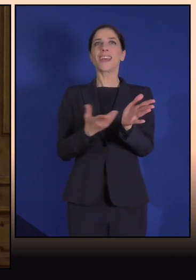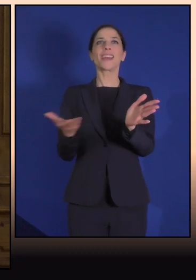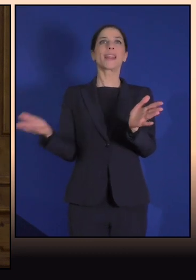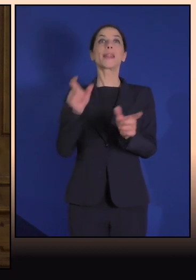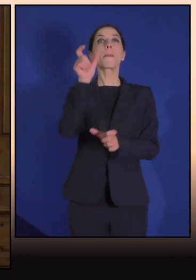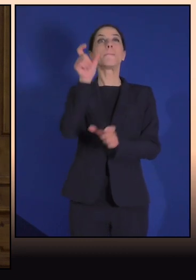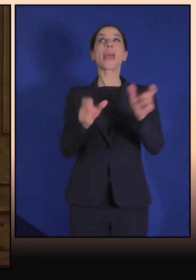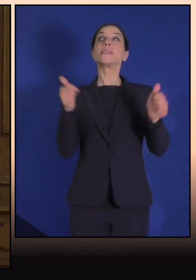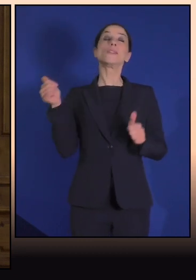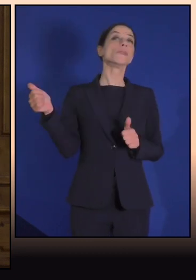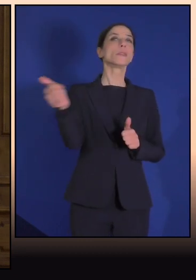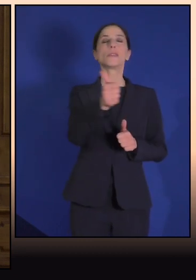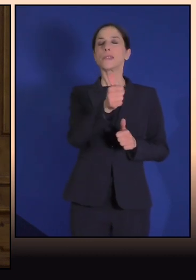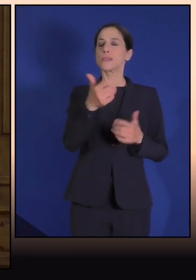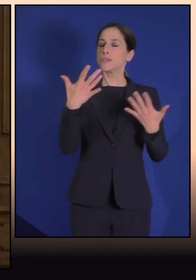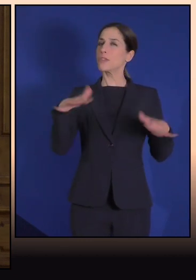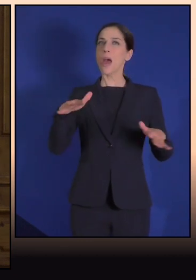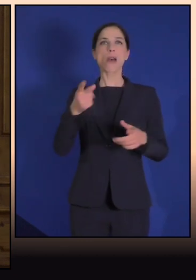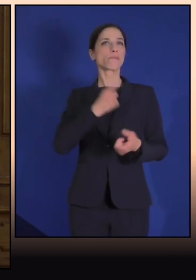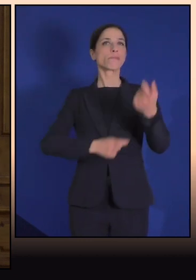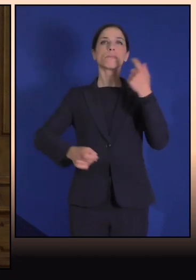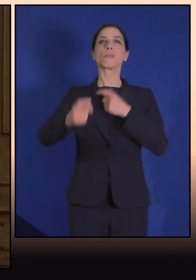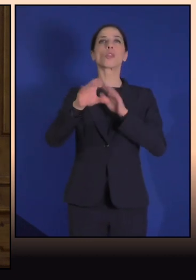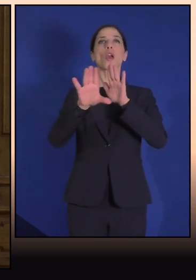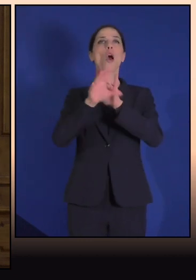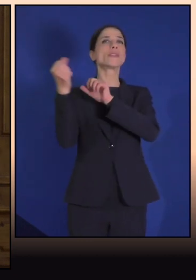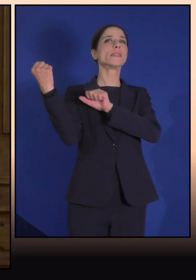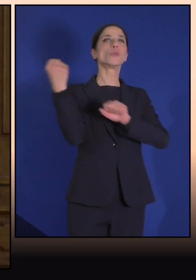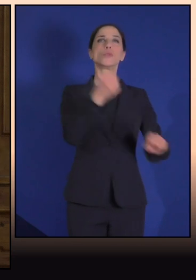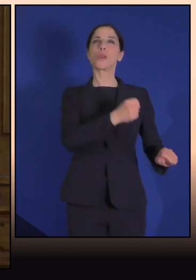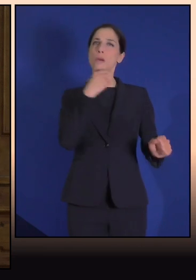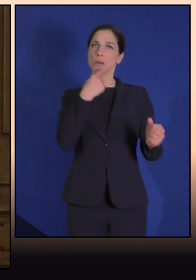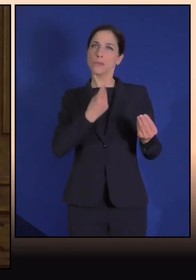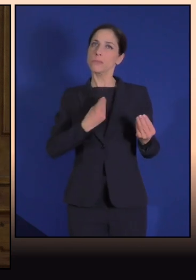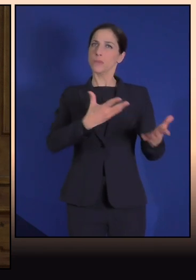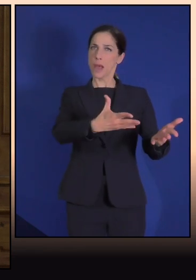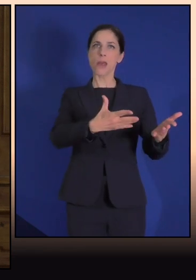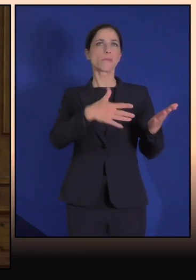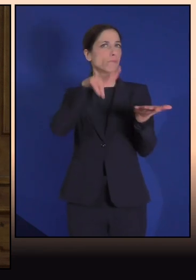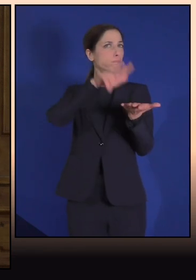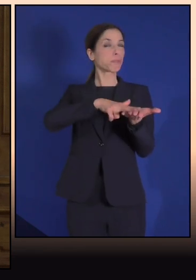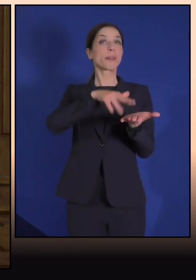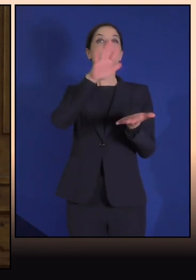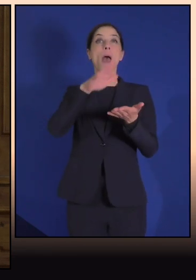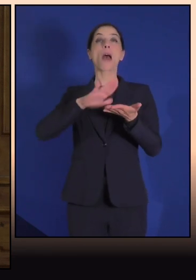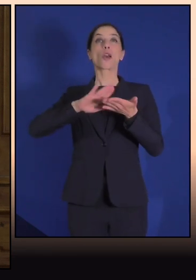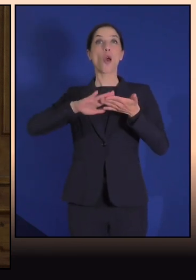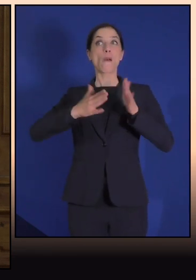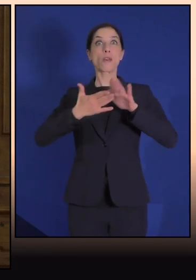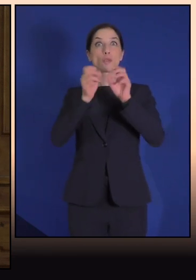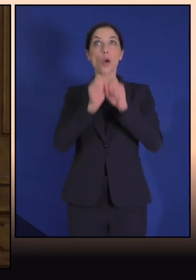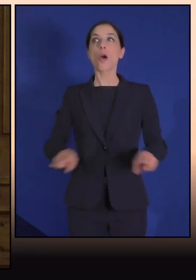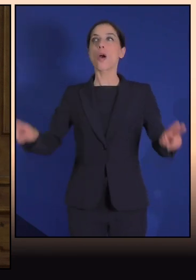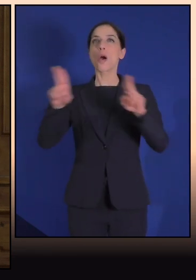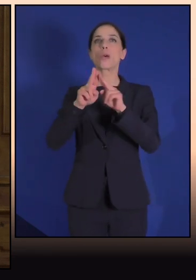ogni persona sanciti già dalla nostra Costituzione, ma che la Convenzione ONU